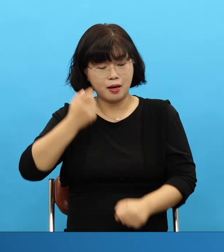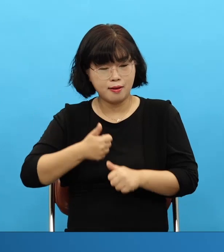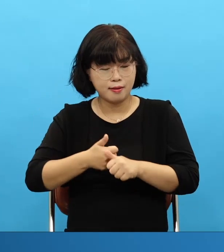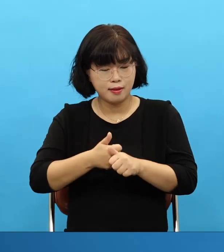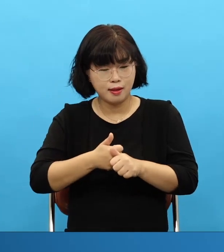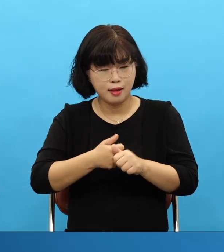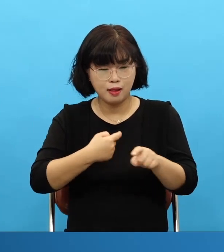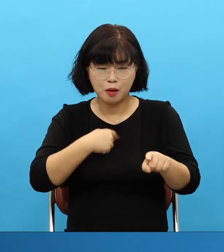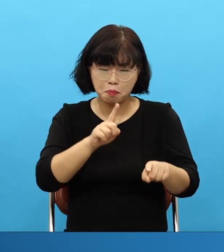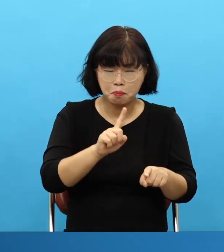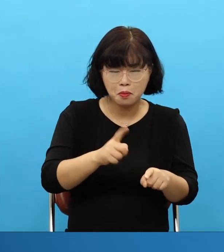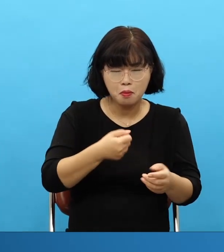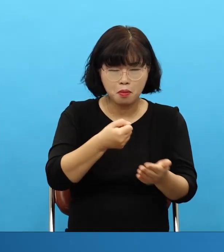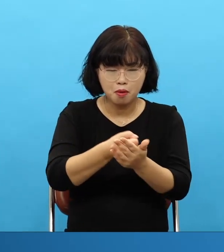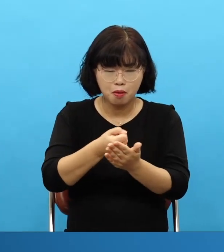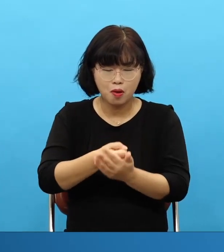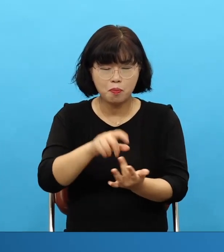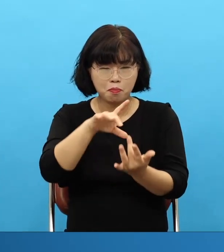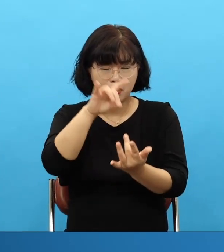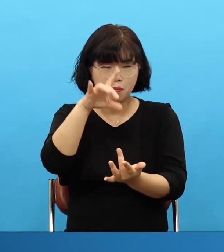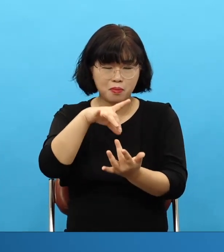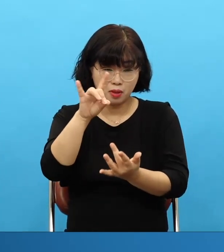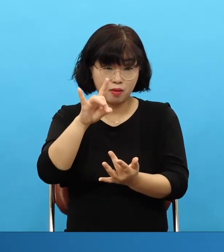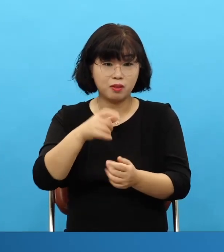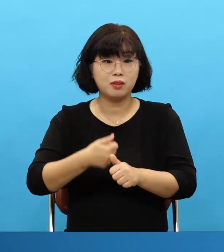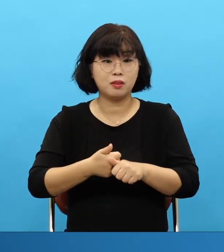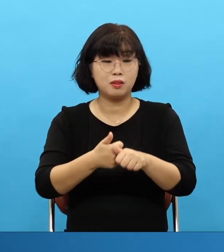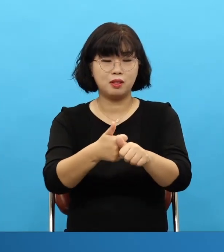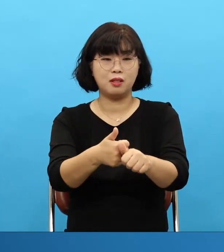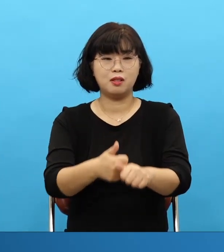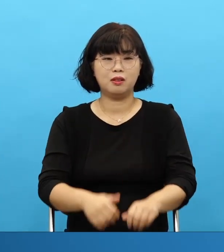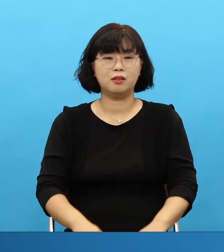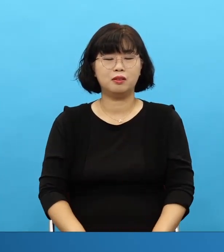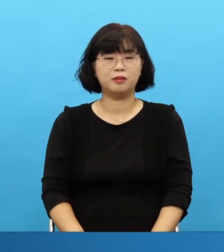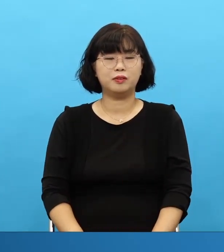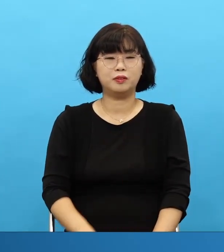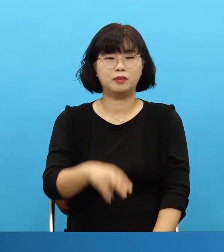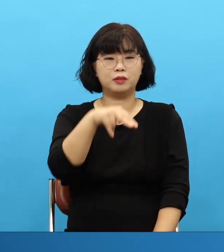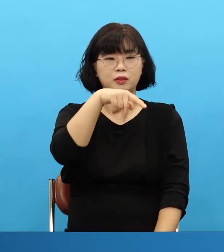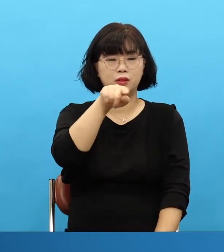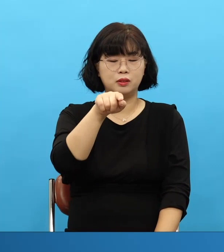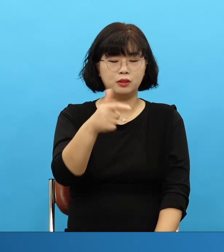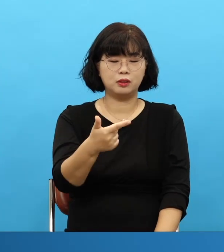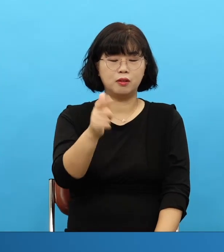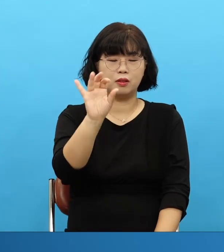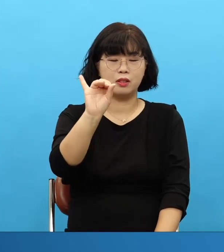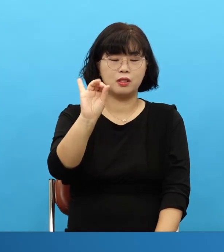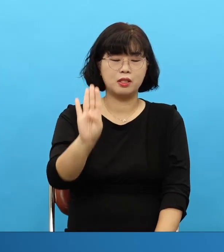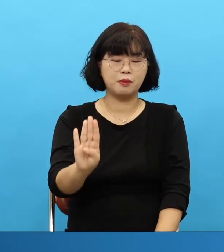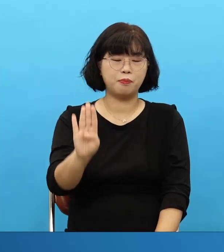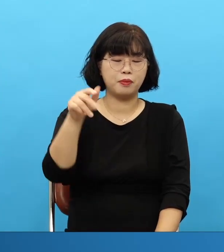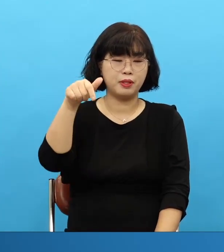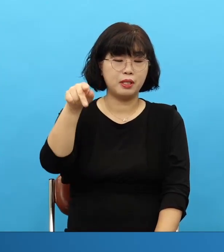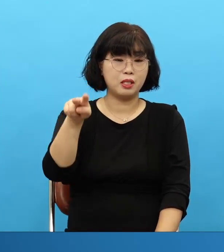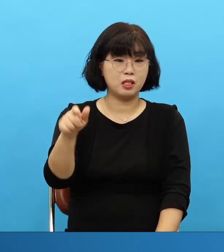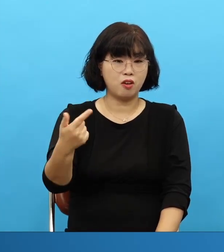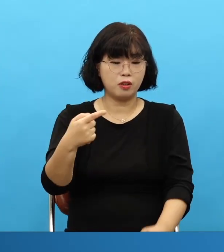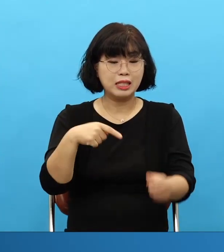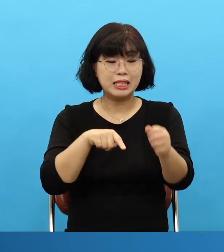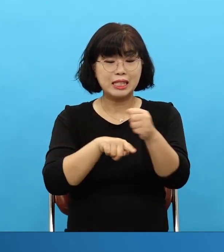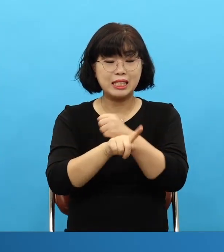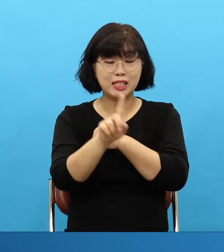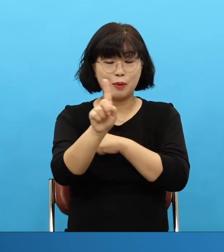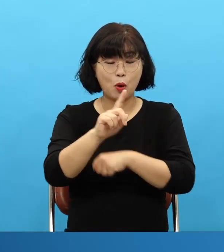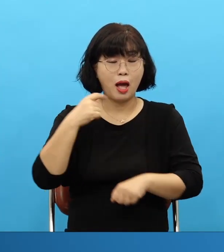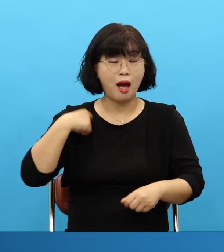own prejudices, we make our decisions, we make judgments. 이 선입견은 먼저 들어간 거란 말이에요. And this